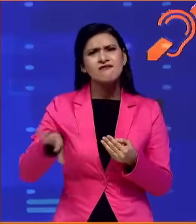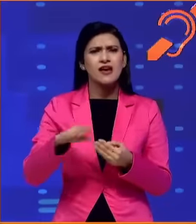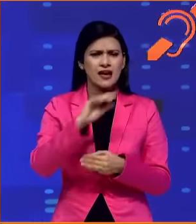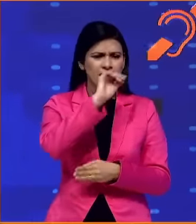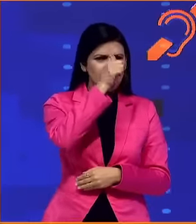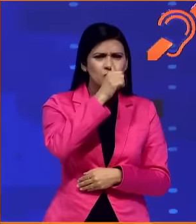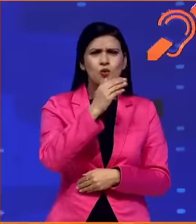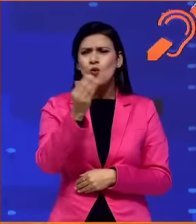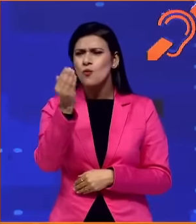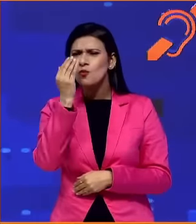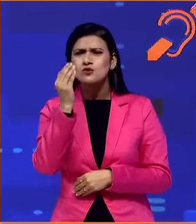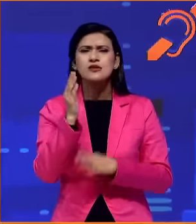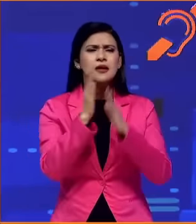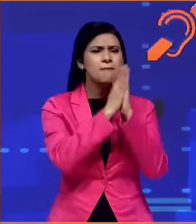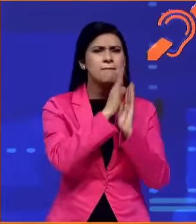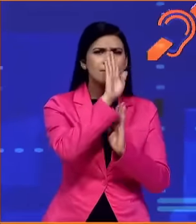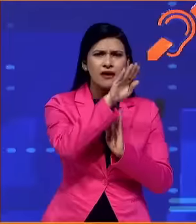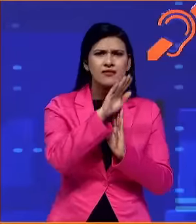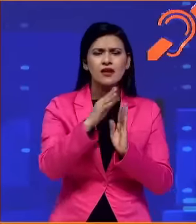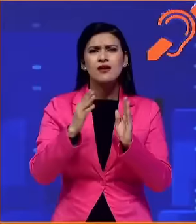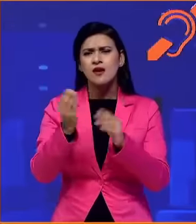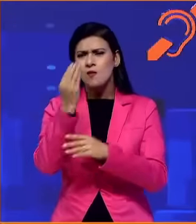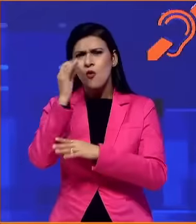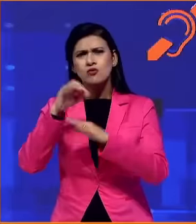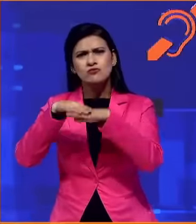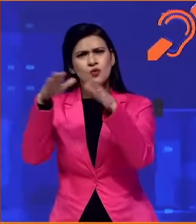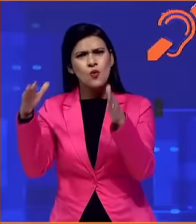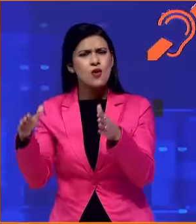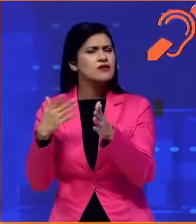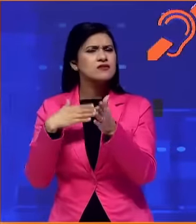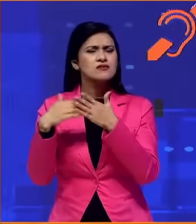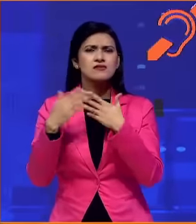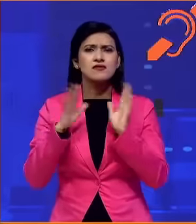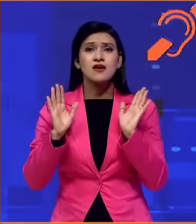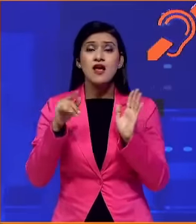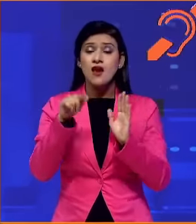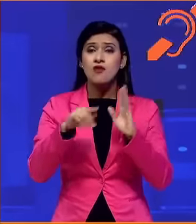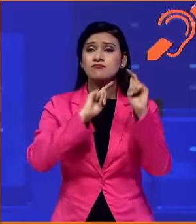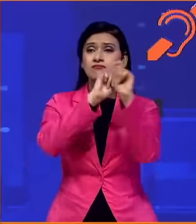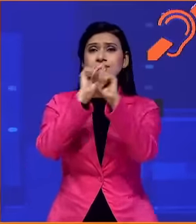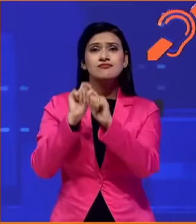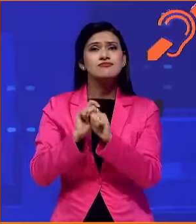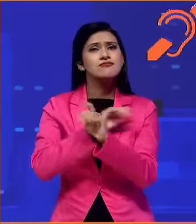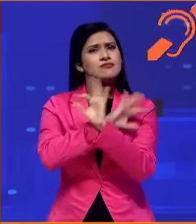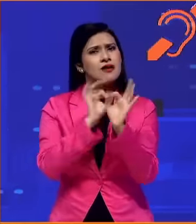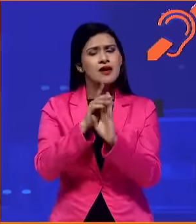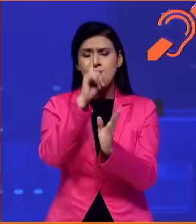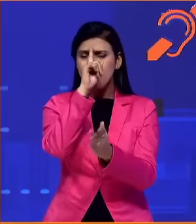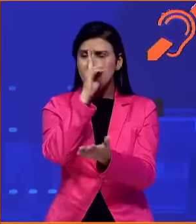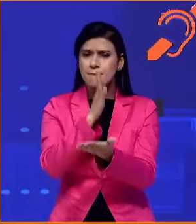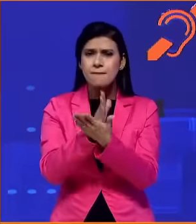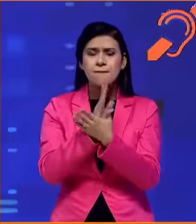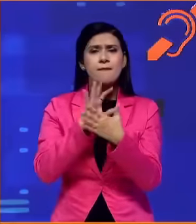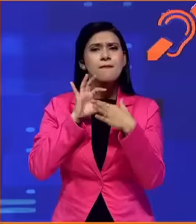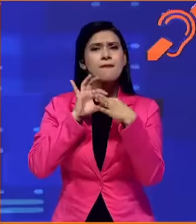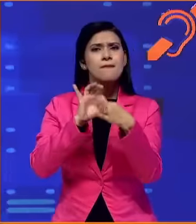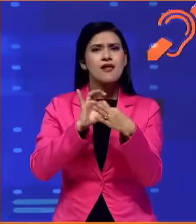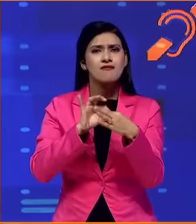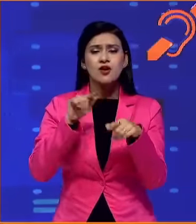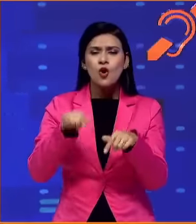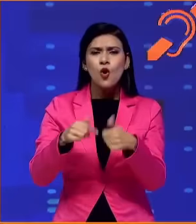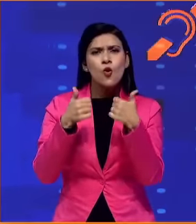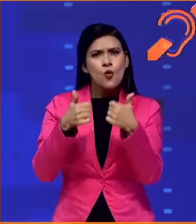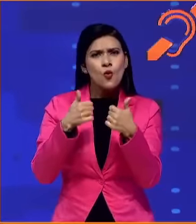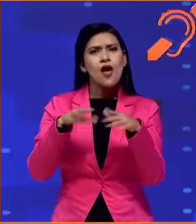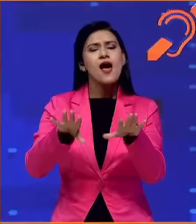मंदिर-मस्जिदकीबहसोंको—क्योंकि अदालतनेअपनाफैसलासुनादियाहैऔरएकभव्य मंदिरकानिर्माणहोचुकाहै।इससेसबकीआस्था जुड़ीहुईहै।हमेंइसे सकारात्मक